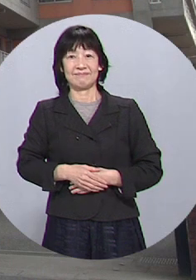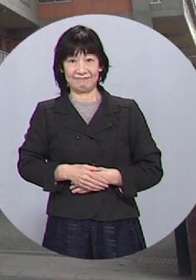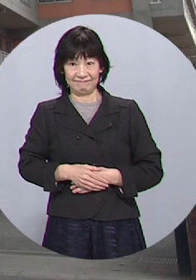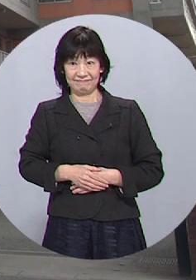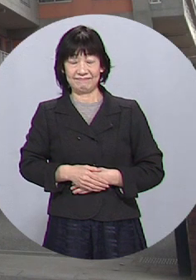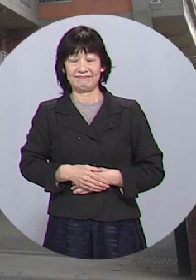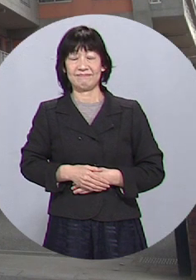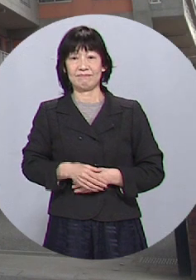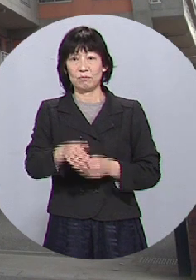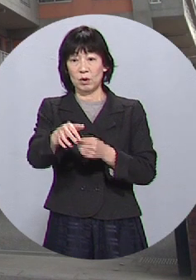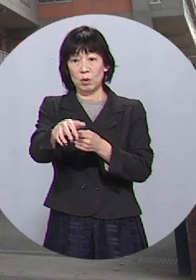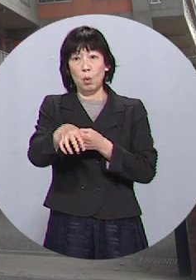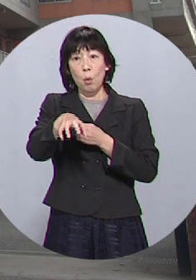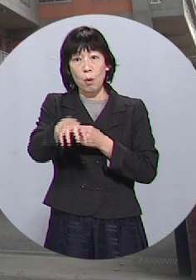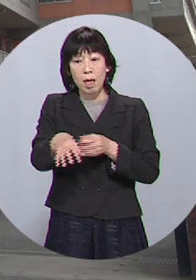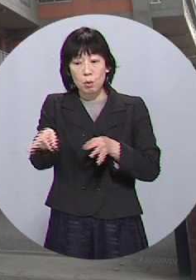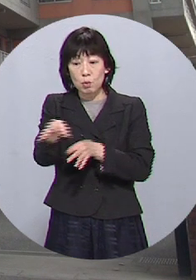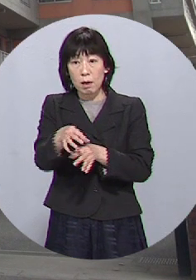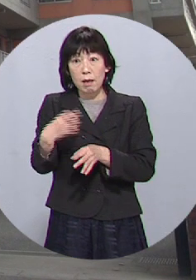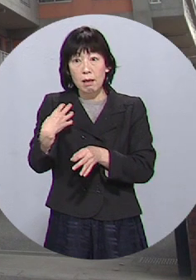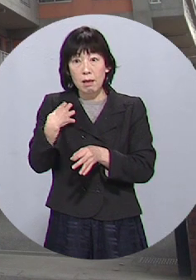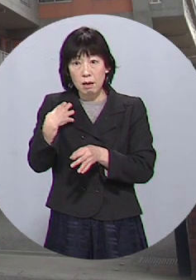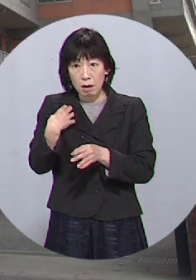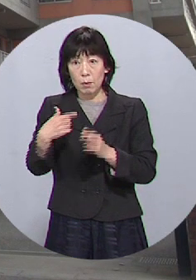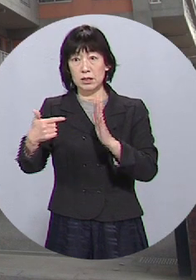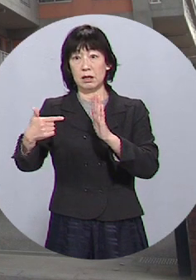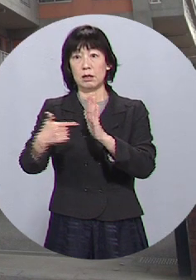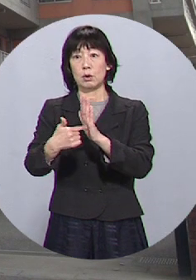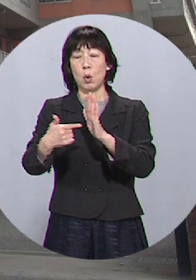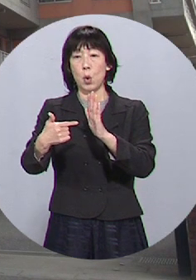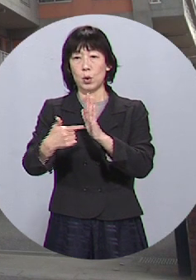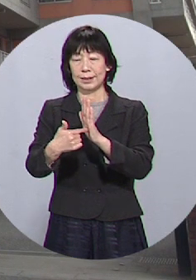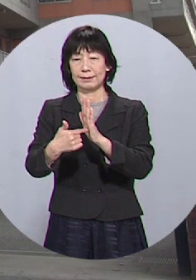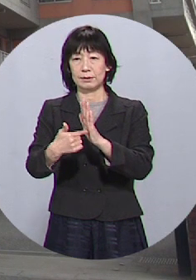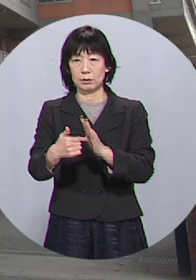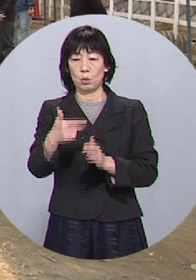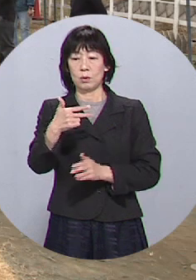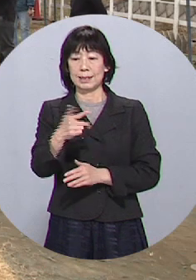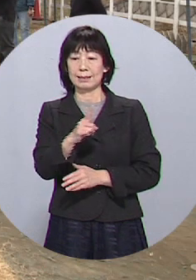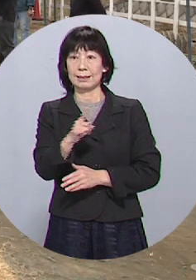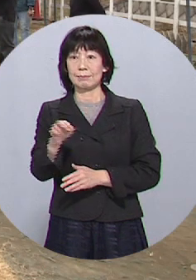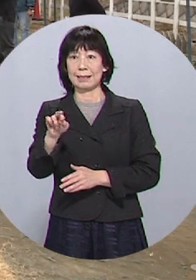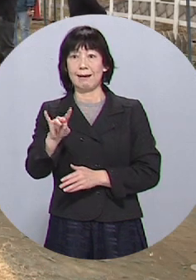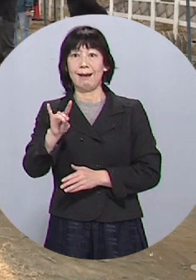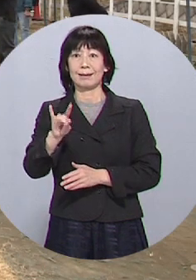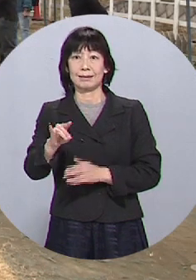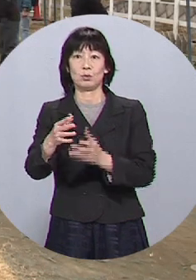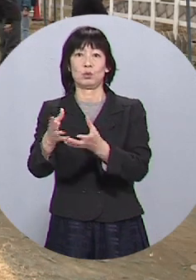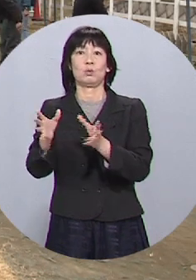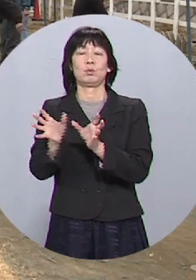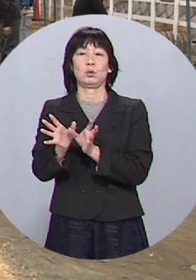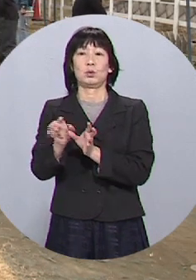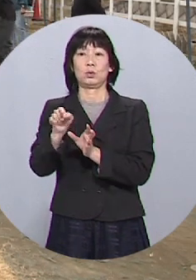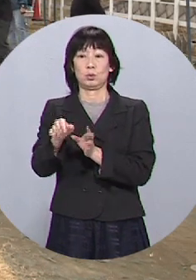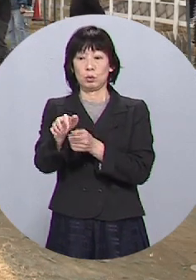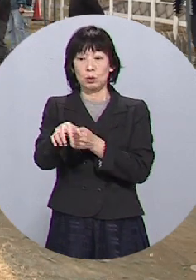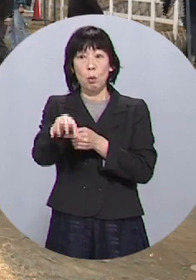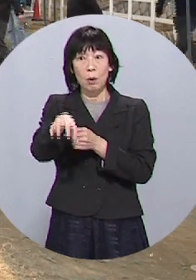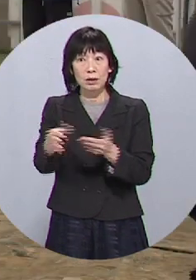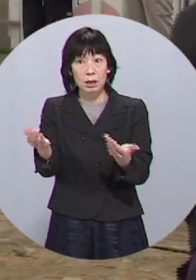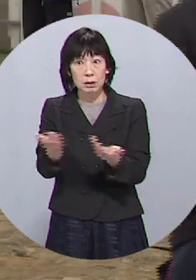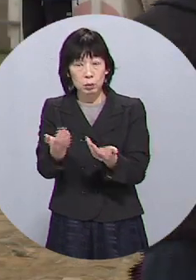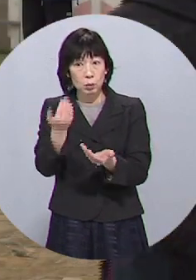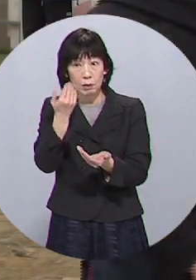いちご農園を運営しているのは社会福祉法人有限会しびらき。農園で働いている